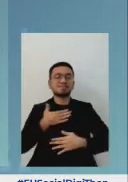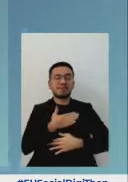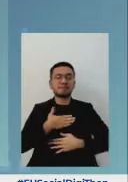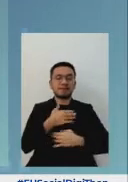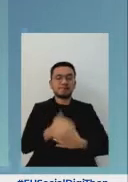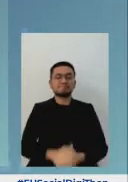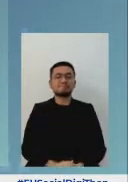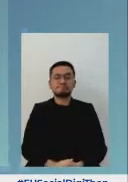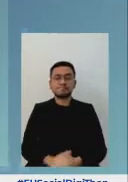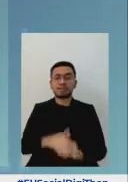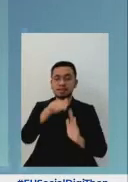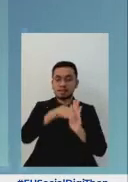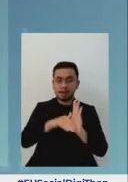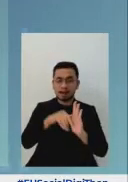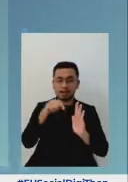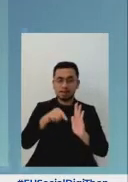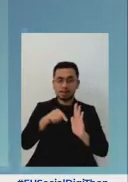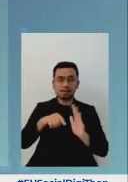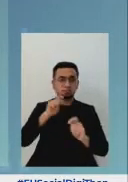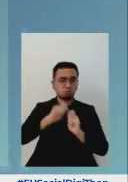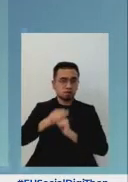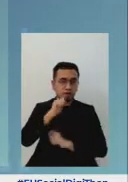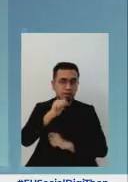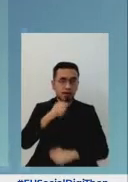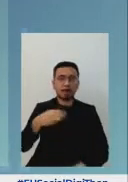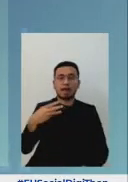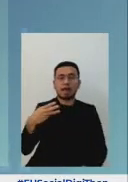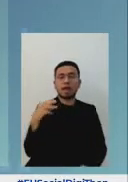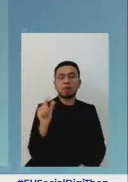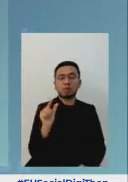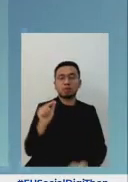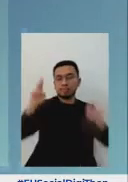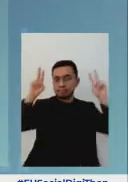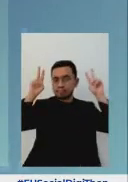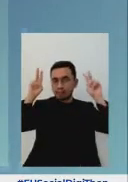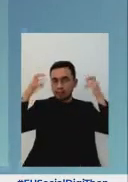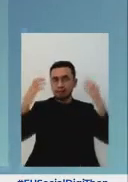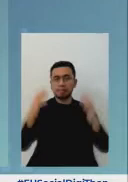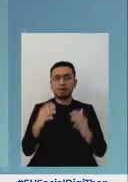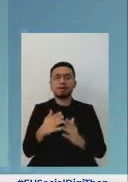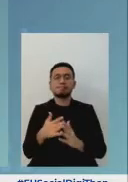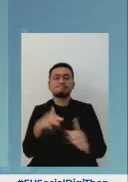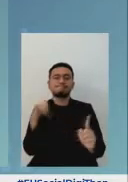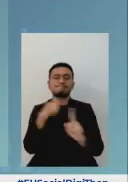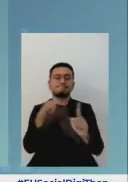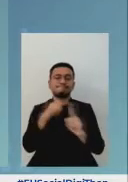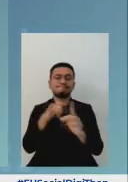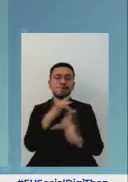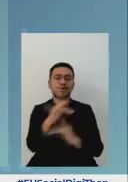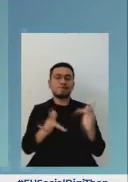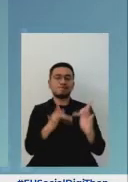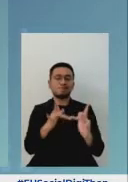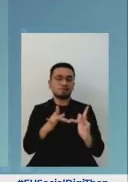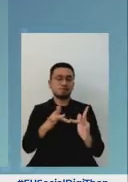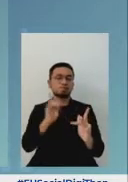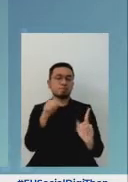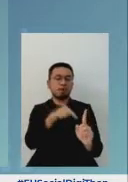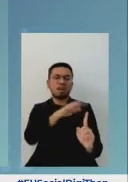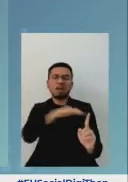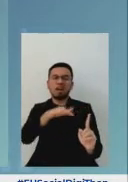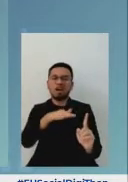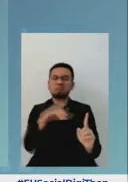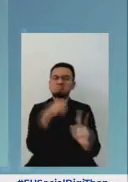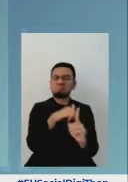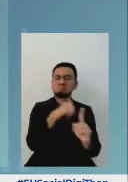oleh IU Social Digiton dengan tema cyberbullying, yaitu ancaman yang makin meningkat di kalangan anak. Acara hari ini didukung